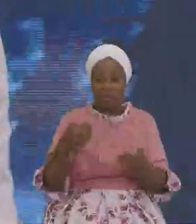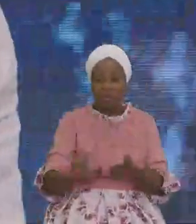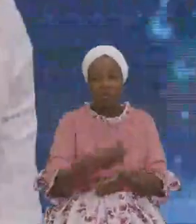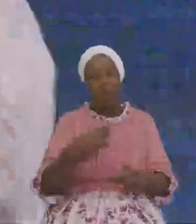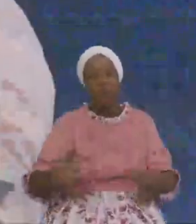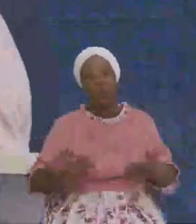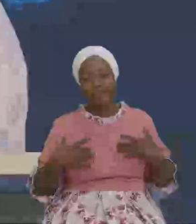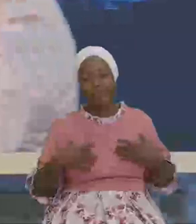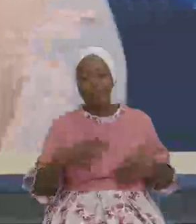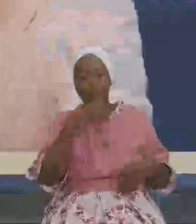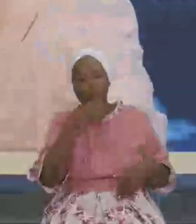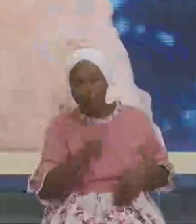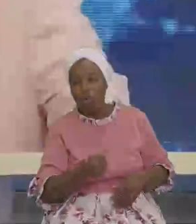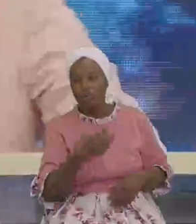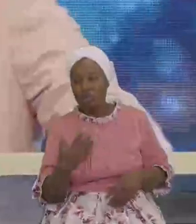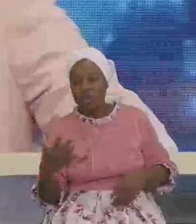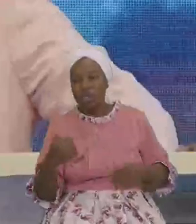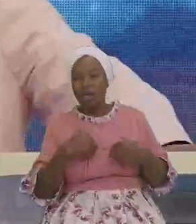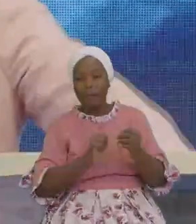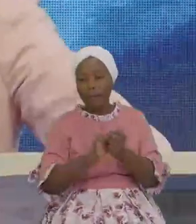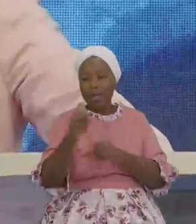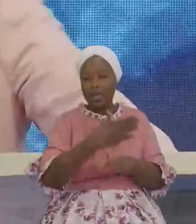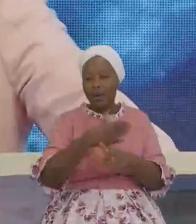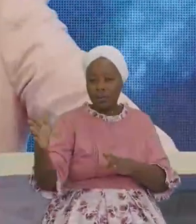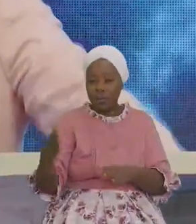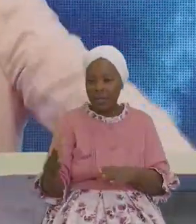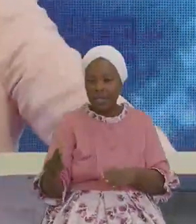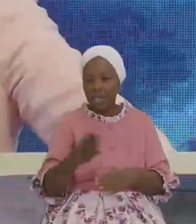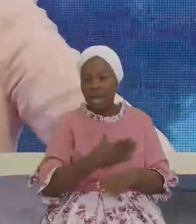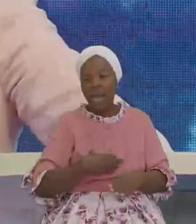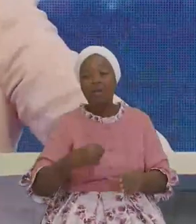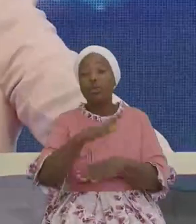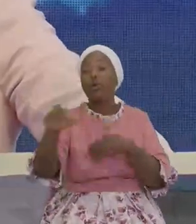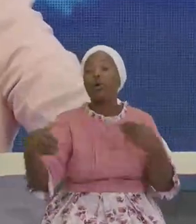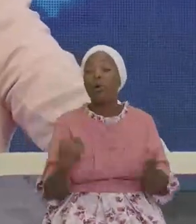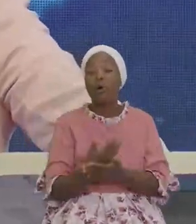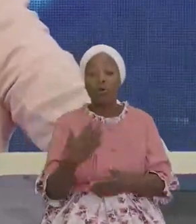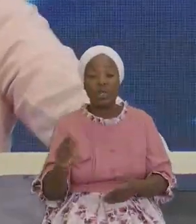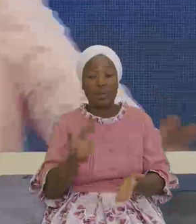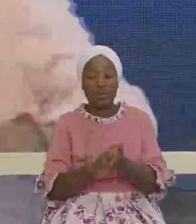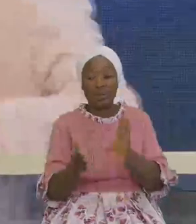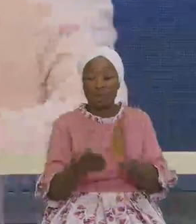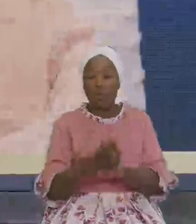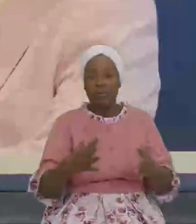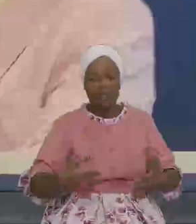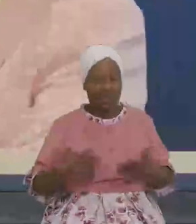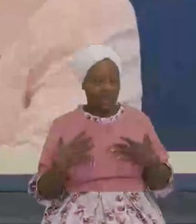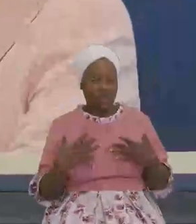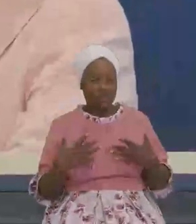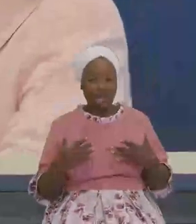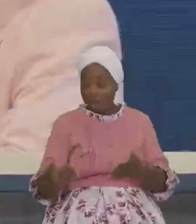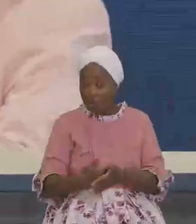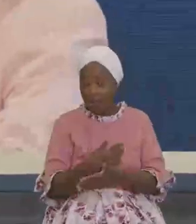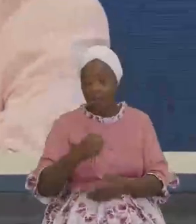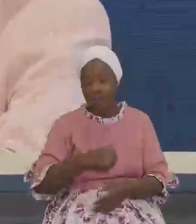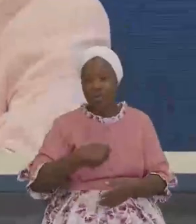une nouvelle créature avec une nouvelle vie. Les choses anciennes sont passées. Et voici, toutes choses